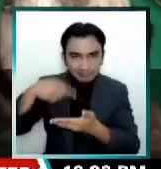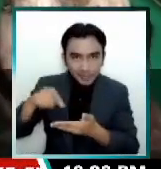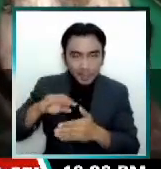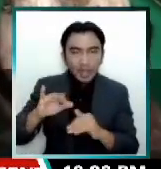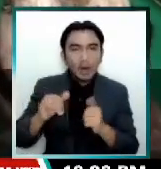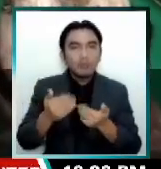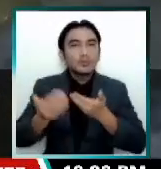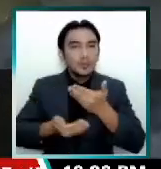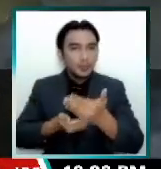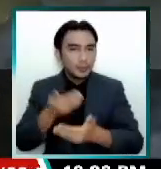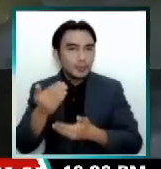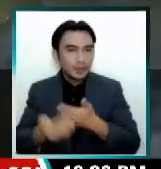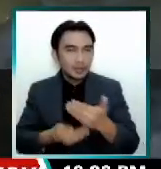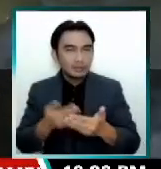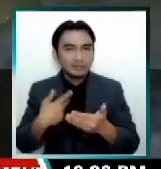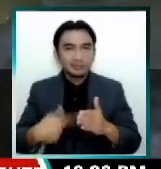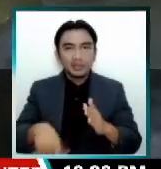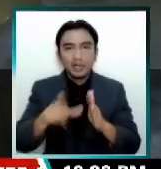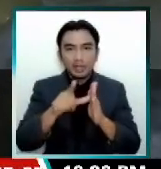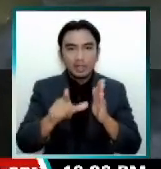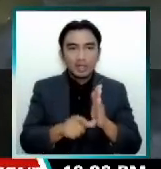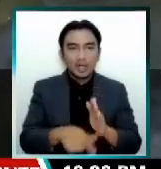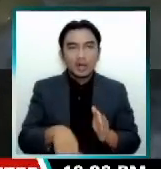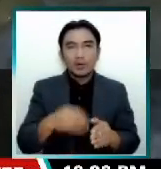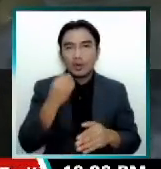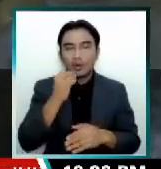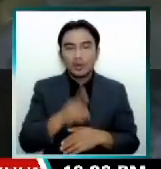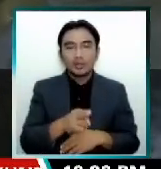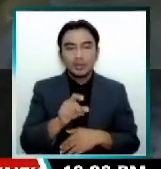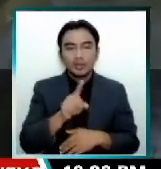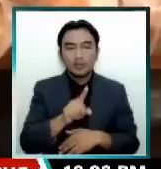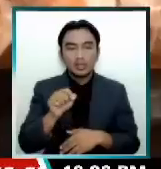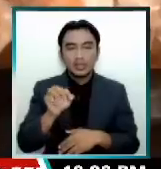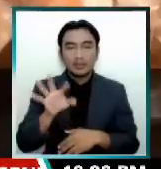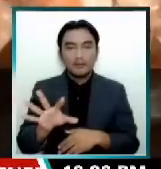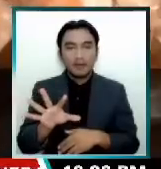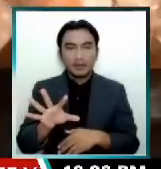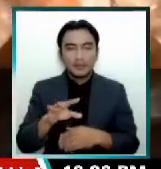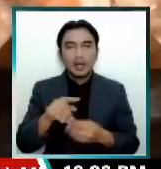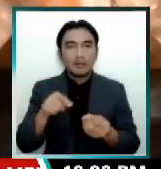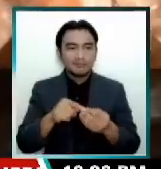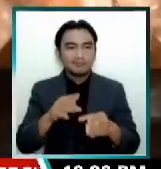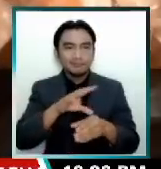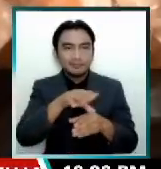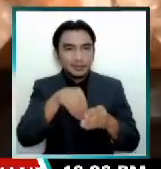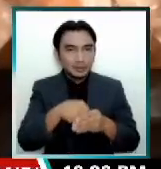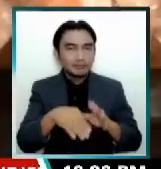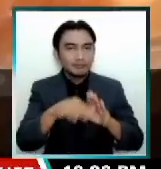Administrative Order No. 195 Series of 1999 kung saan nakasaad na